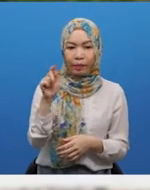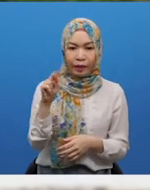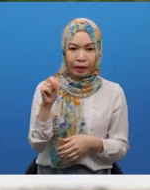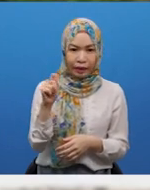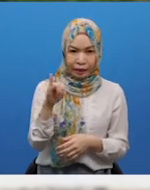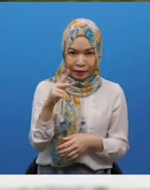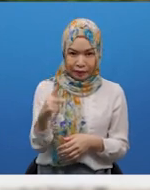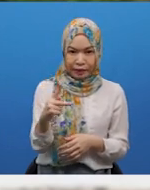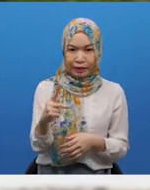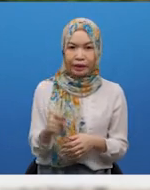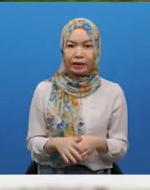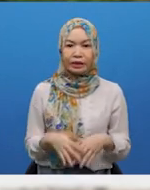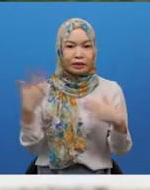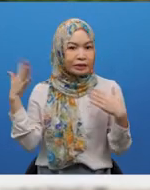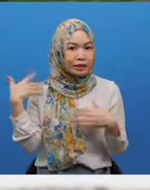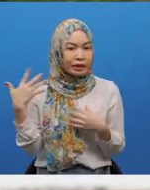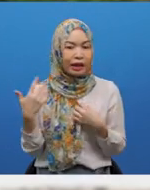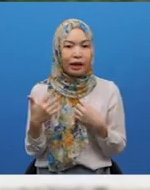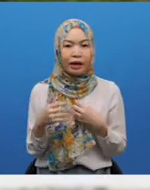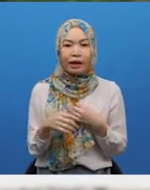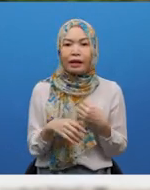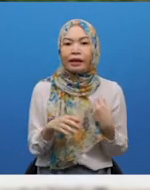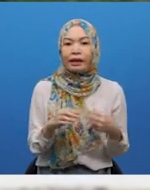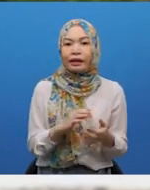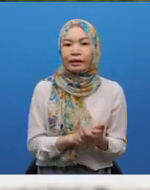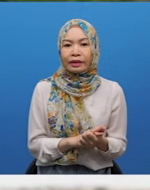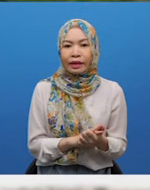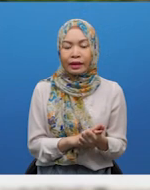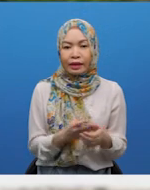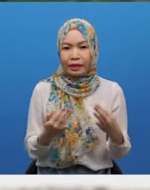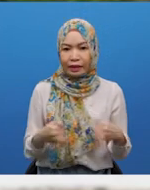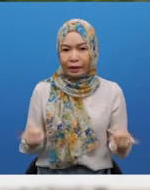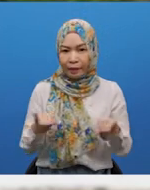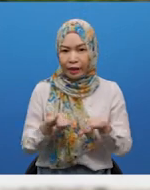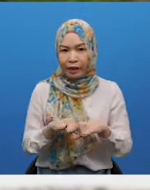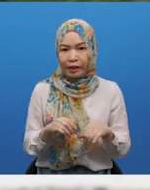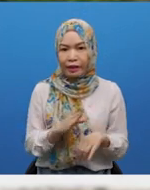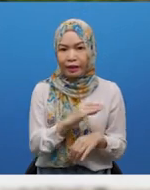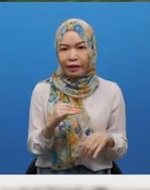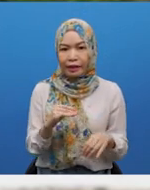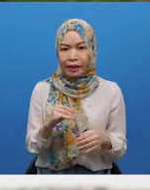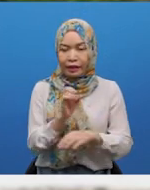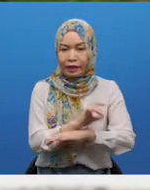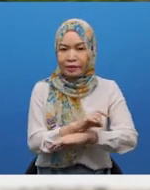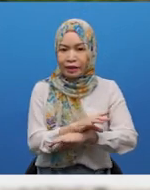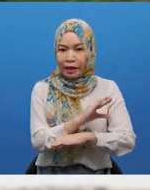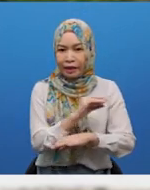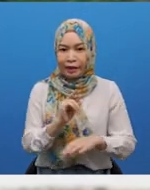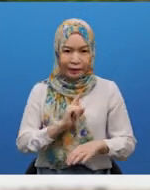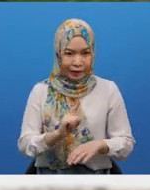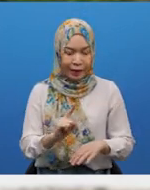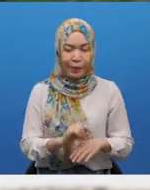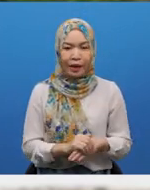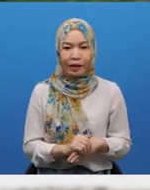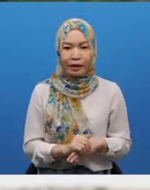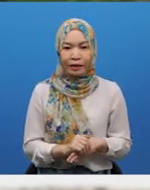sejarah, syair ibarat, syair nasihat dan juga syair keagamaan. Baiklah,